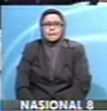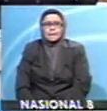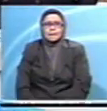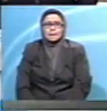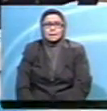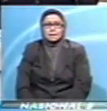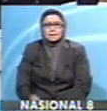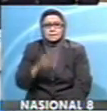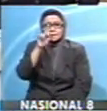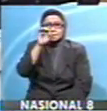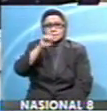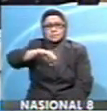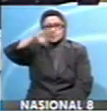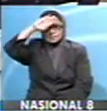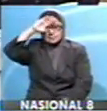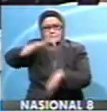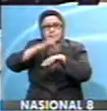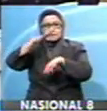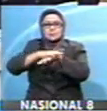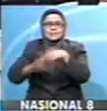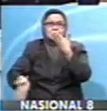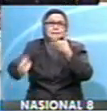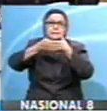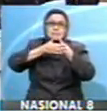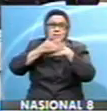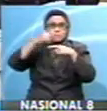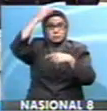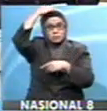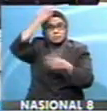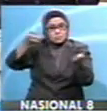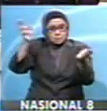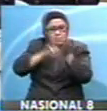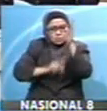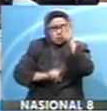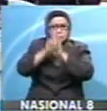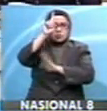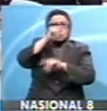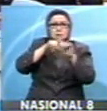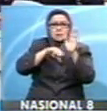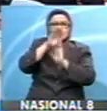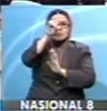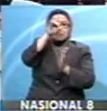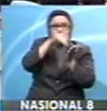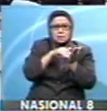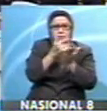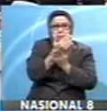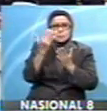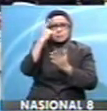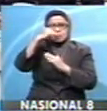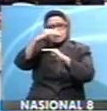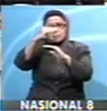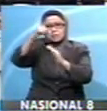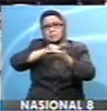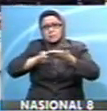hadapan kes demam denggi kembali meningkat Selangor merekodkan jumlah kes tertinggiit lebih 1000 kes dalam tempoh seminggu